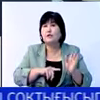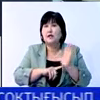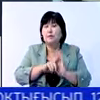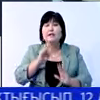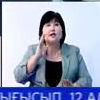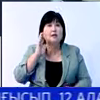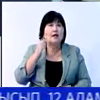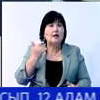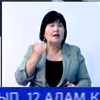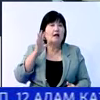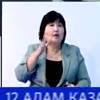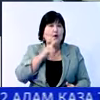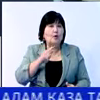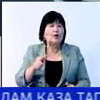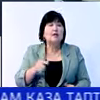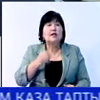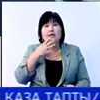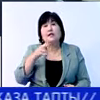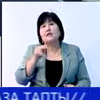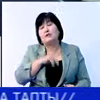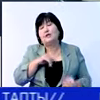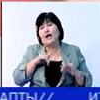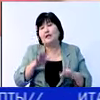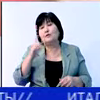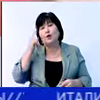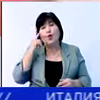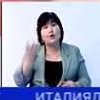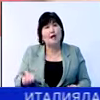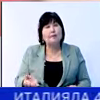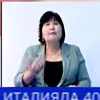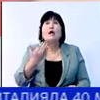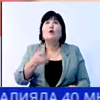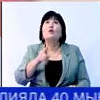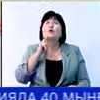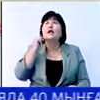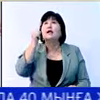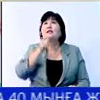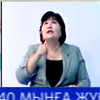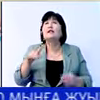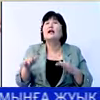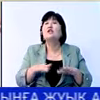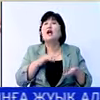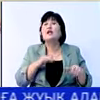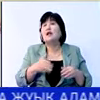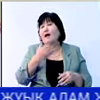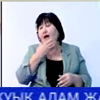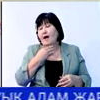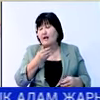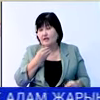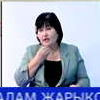жатырмыз. Енді алдағы уақытта жемісті жұмыстарды атқарамыз деген ойдамын. Осындай жастар жылында жасалып жатқан әдемі